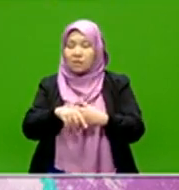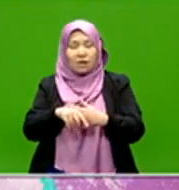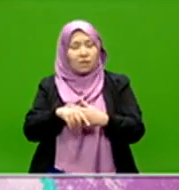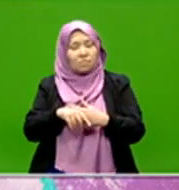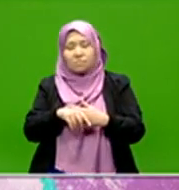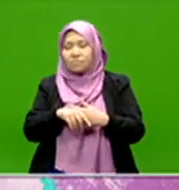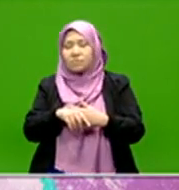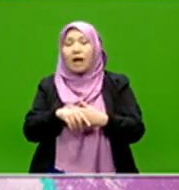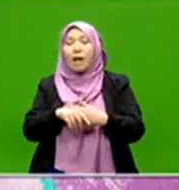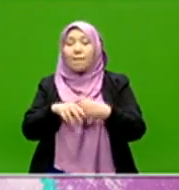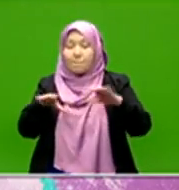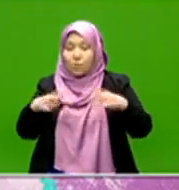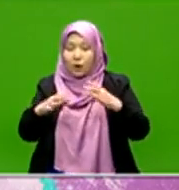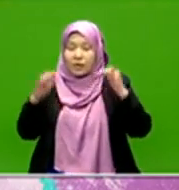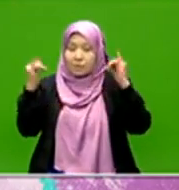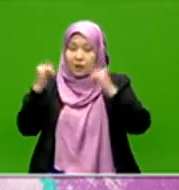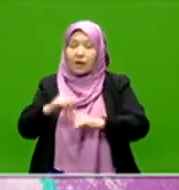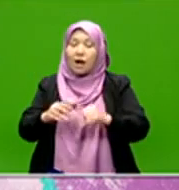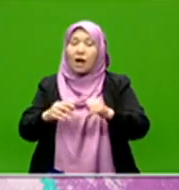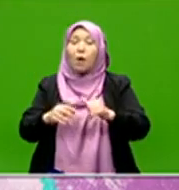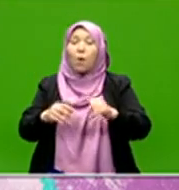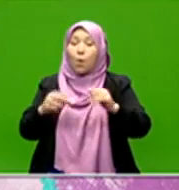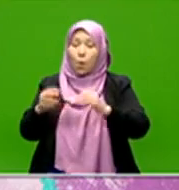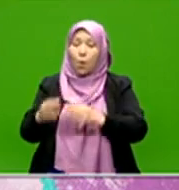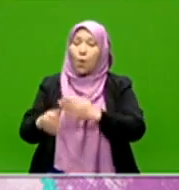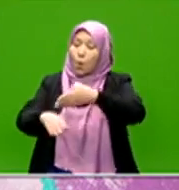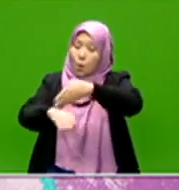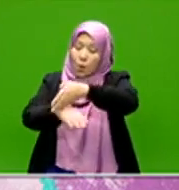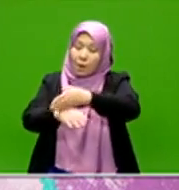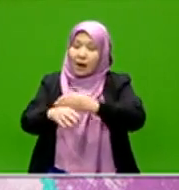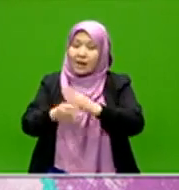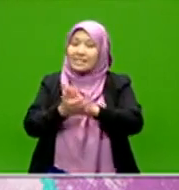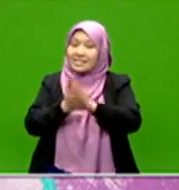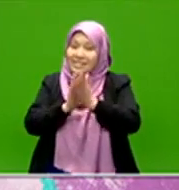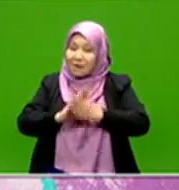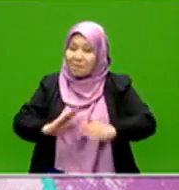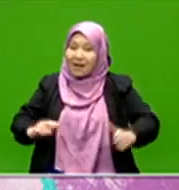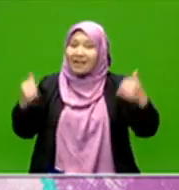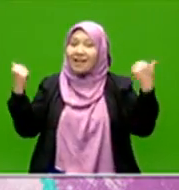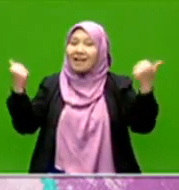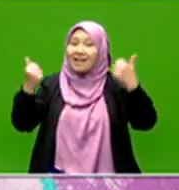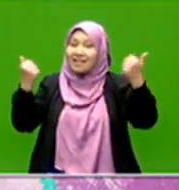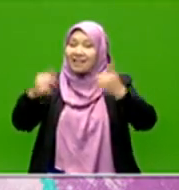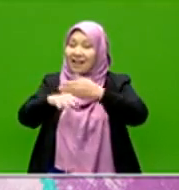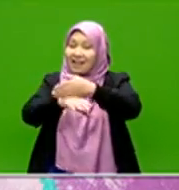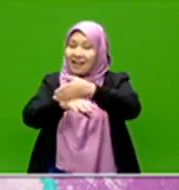Allah ibadah korban. Terima kasih diucapkan ya, pada Ustaz Tirmizi. Selamat hari Aidil Adha Ustaz Tir. Subhanallah.